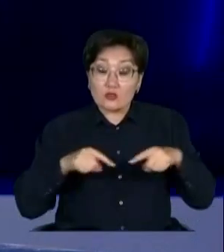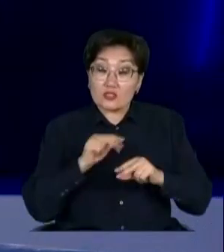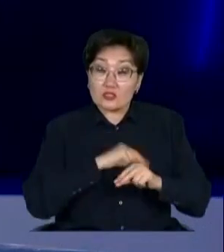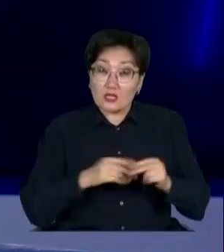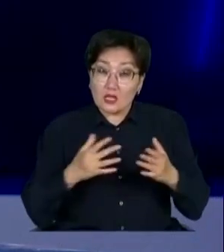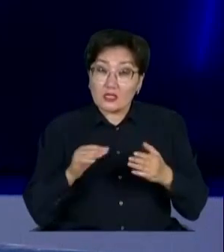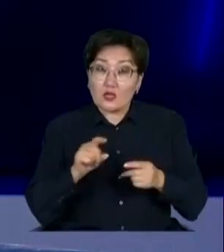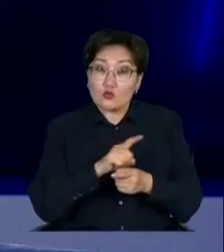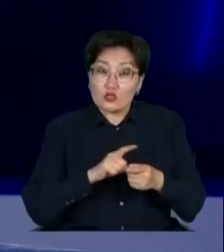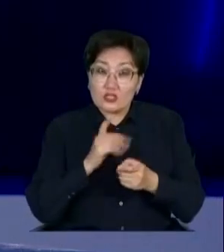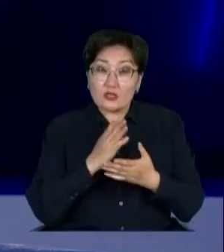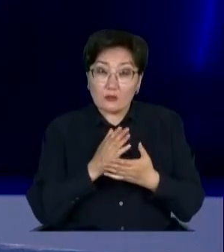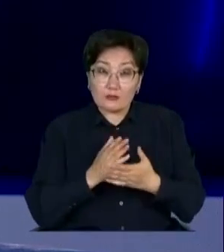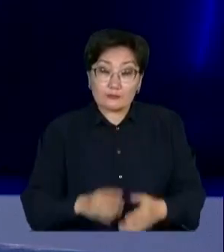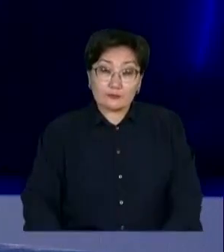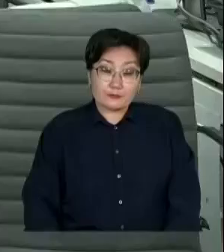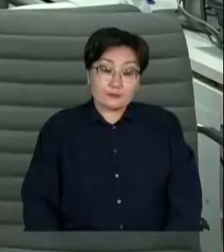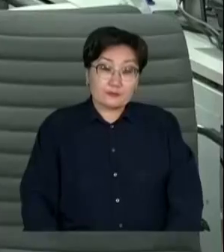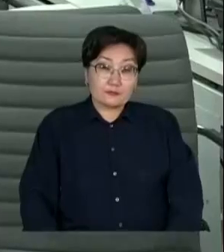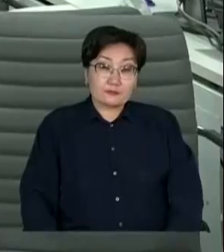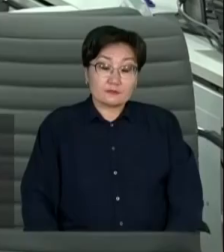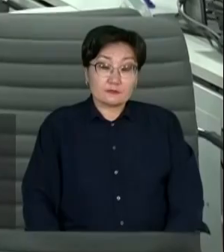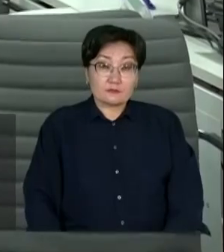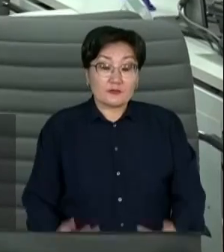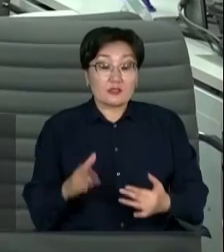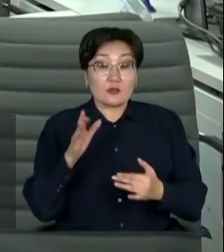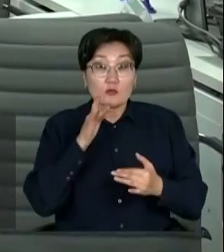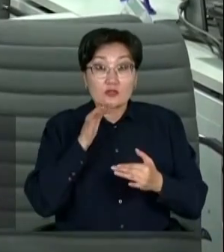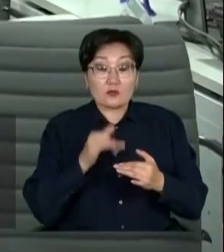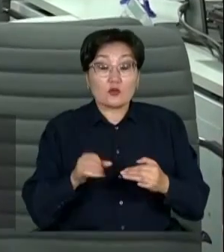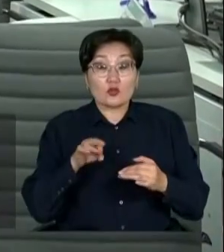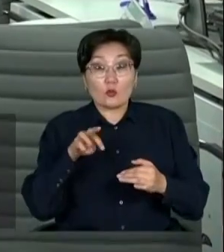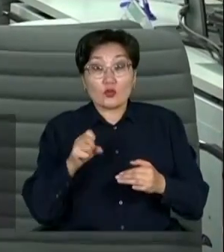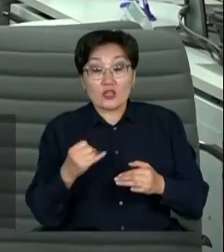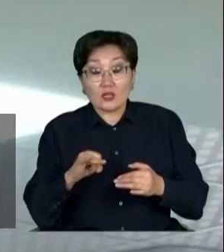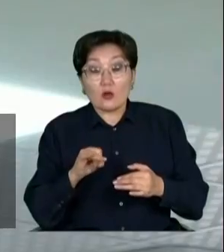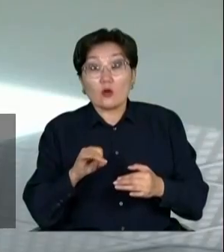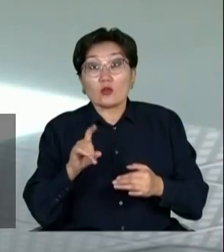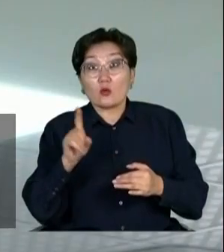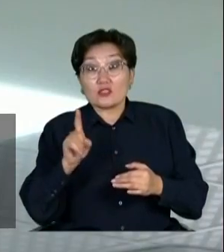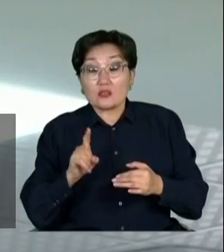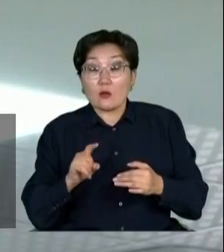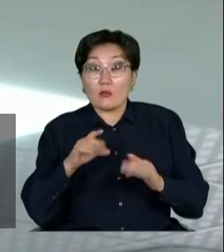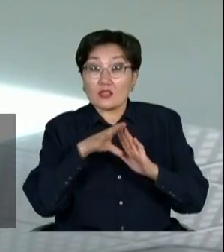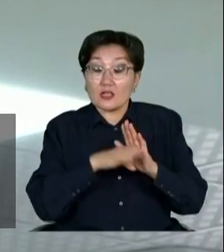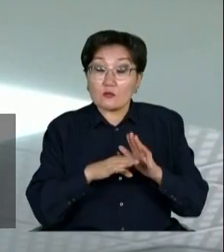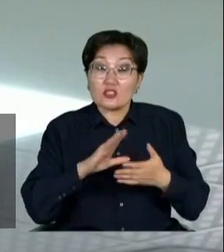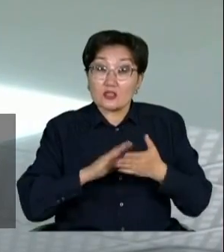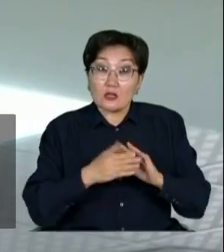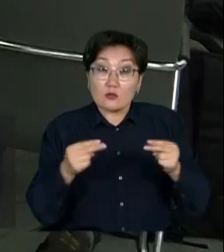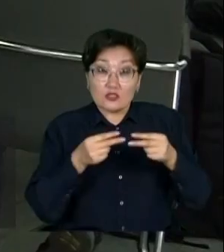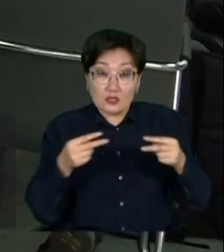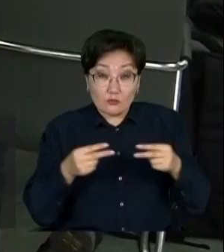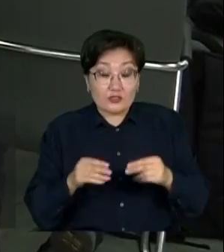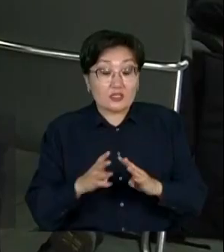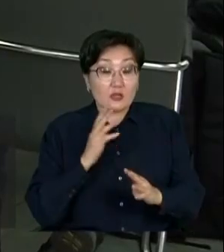нендей жаңашылдық бар? Тілші айтады. Алдағы уақытта отау мен наурыз бағдарламалардың шарттары теңестірілмек. Нақтылай айтсақ,